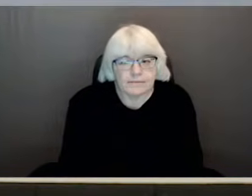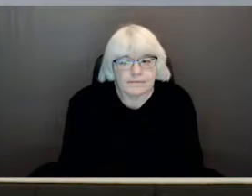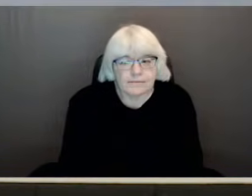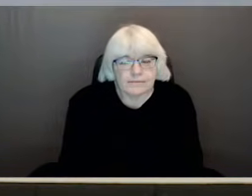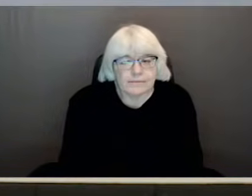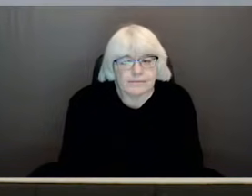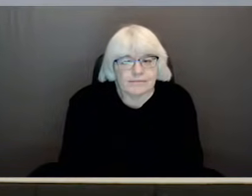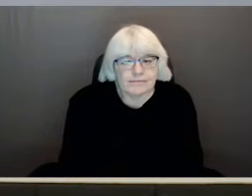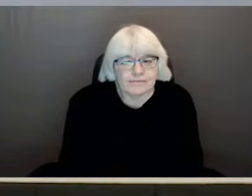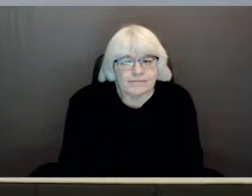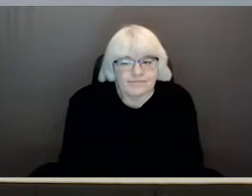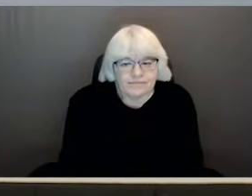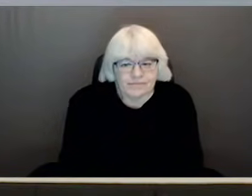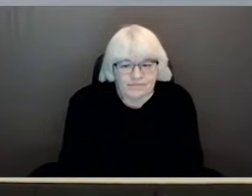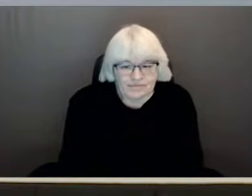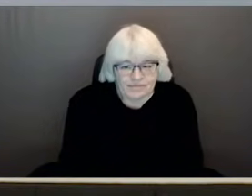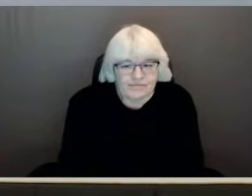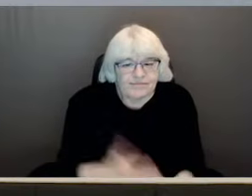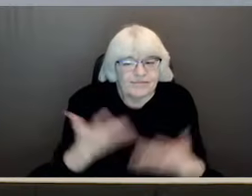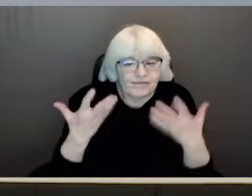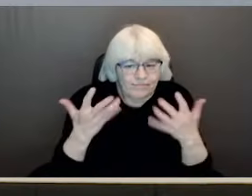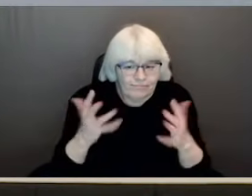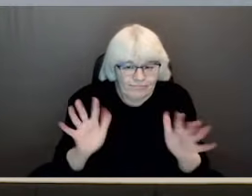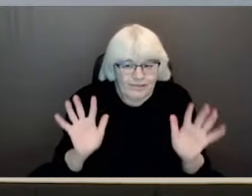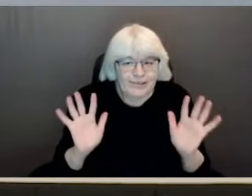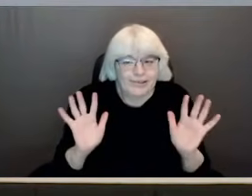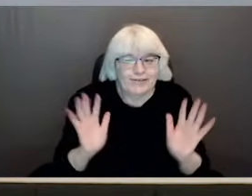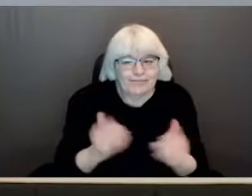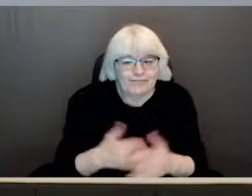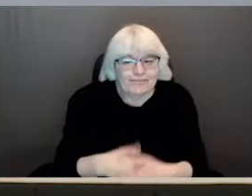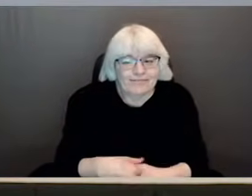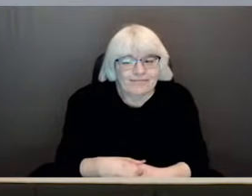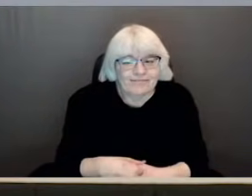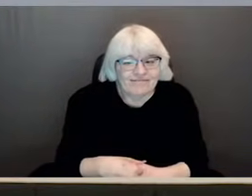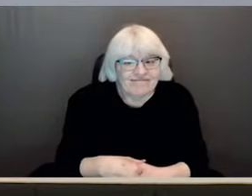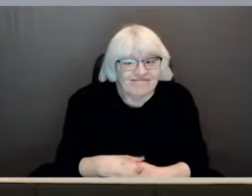beaucoup. Bonne journée à vous, Dr Morrison. Bonne journée. I think that's it. Thank you very much.